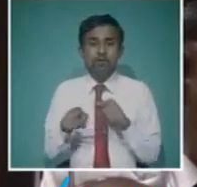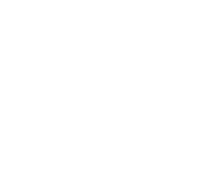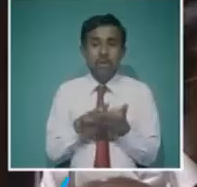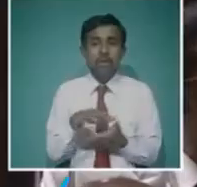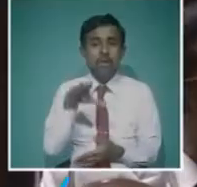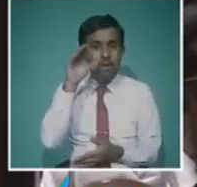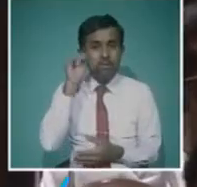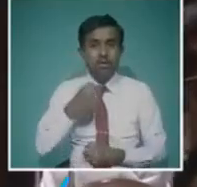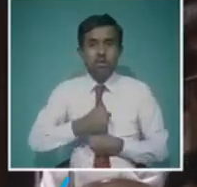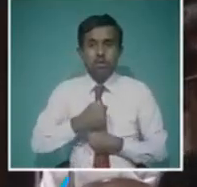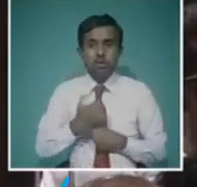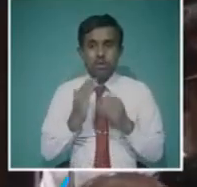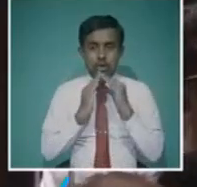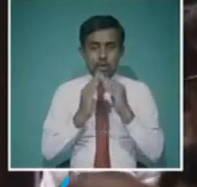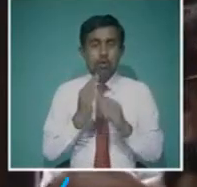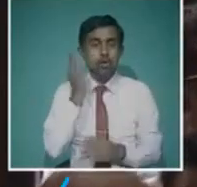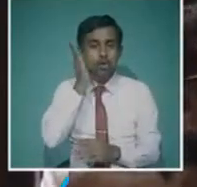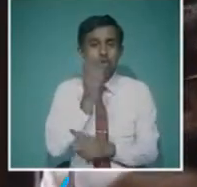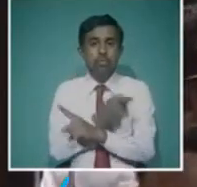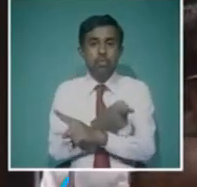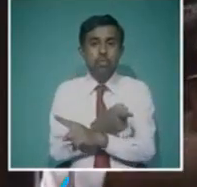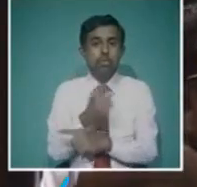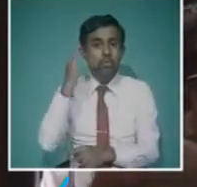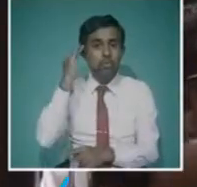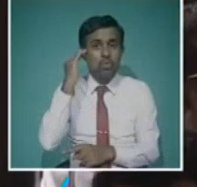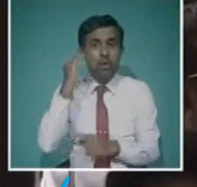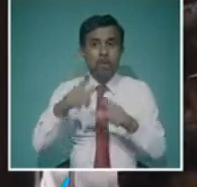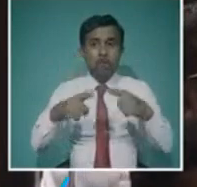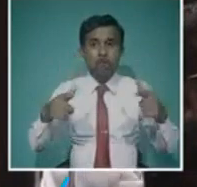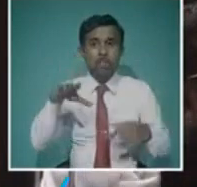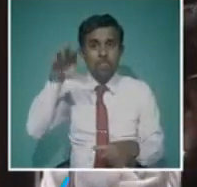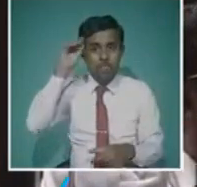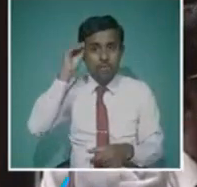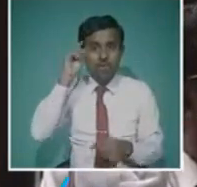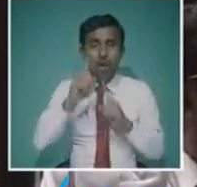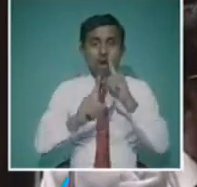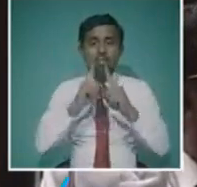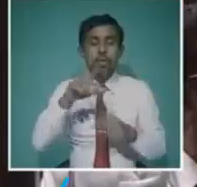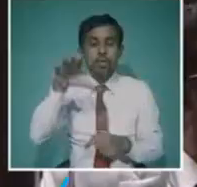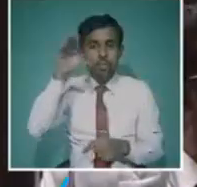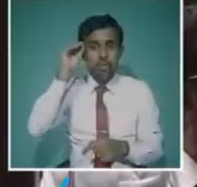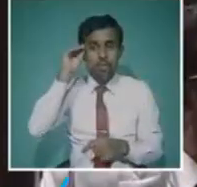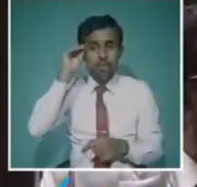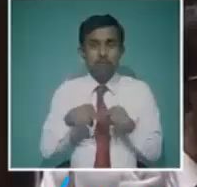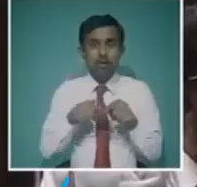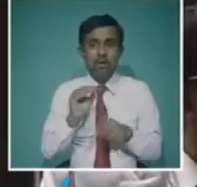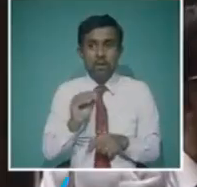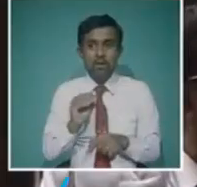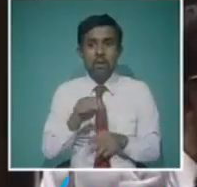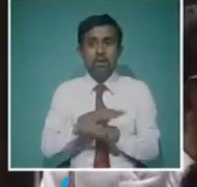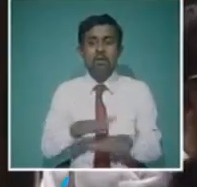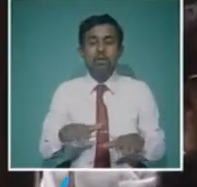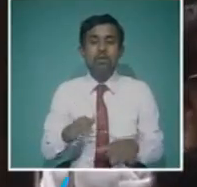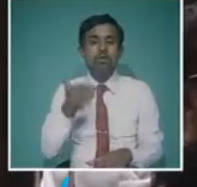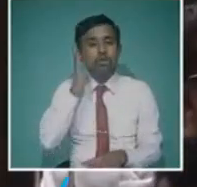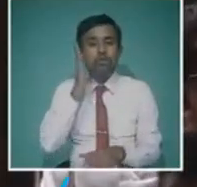ගන්න ඕනේ රජයේ පාසලේ ඉංග්‍රීසි ගුරුවරියගේ ඉංග්‍රීසි භාෂා දැනුම සහ ඉංග්‍රීසි කතා කිරීමේ දැනුම එතන නම් තියෙන්නේ. දරුවන්ගේ